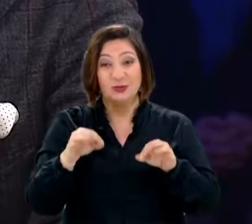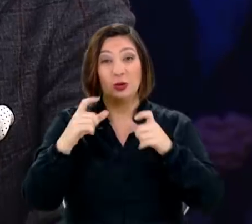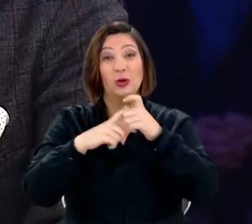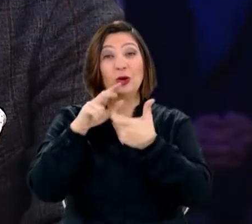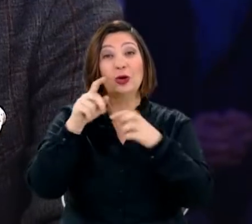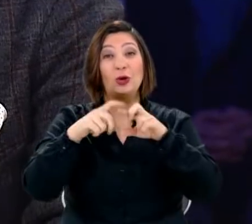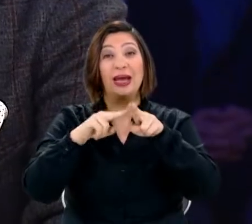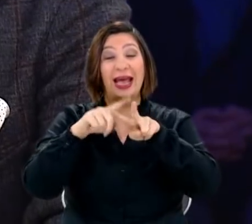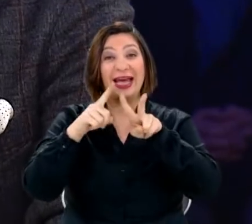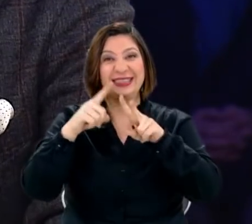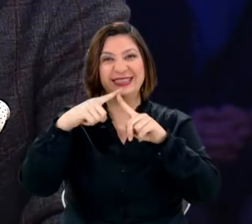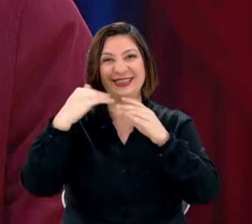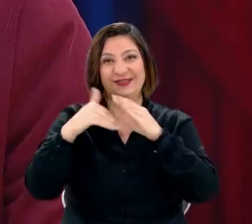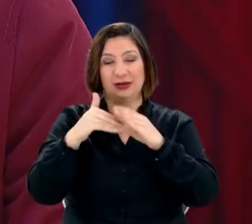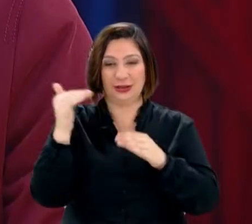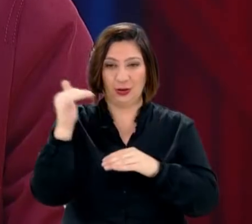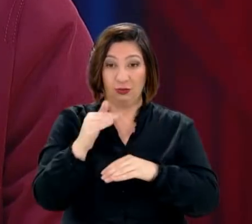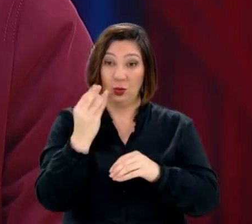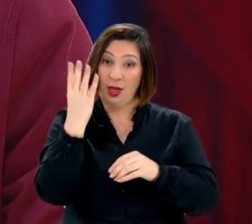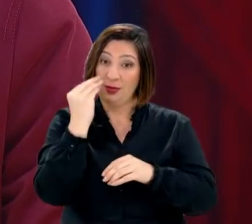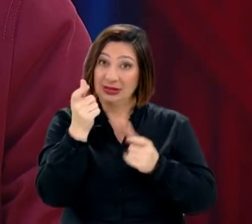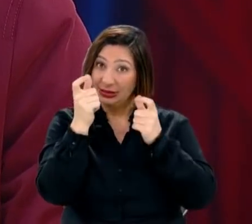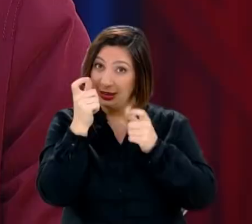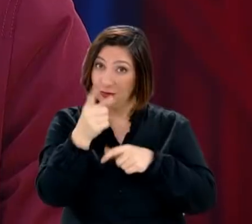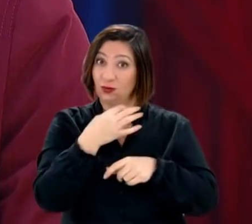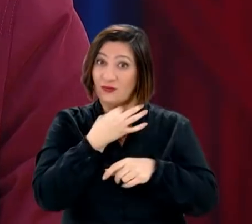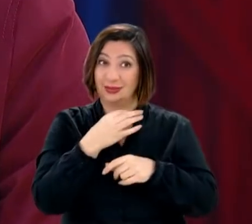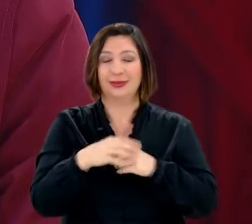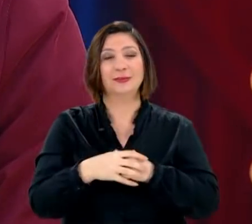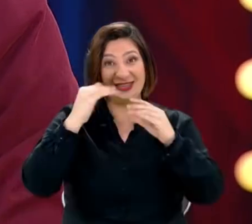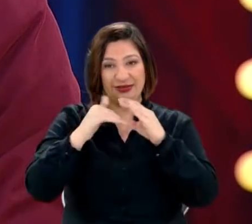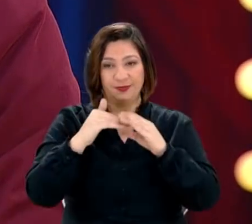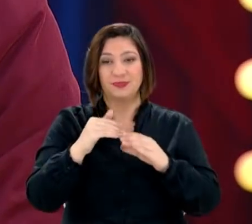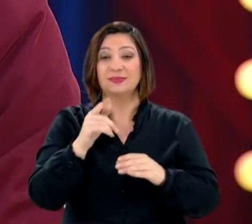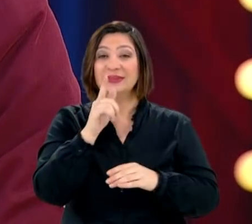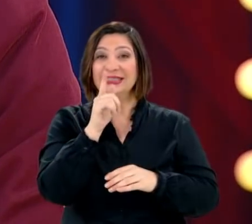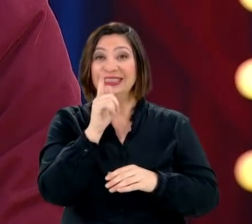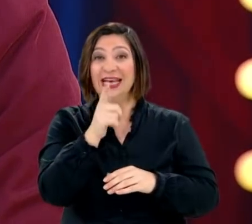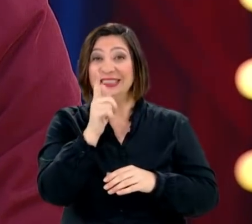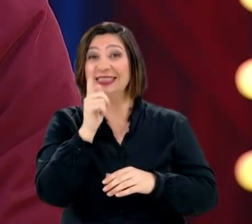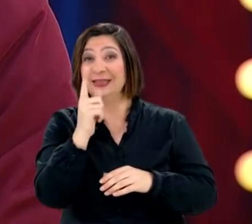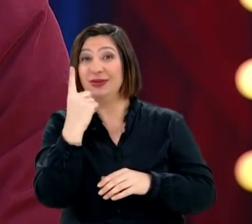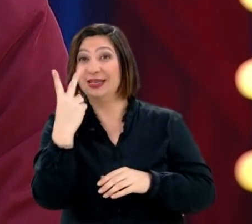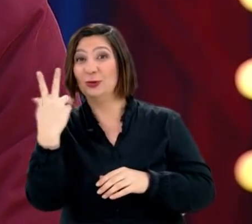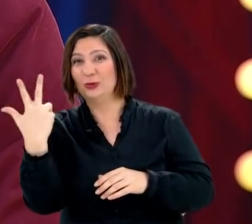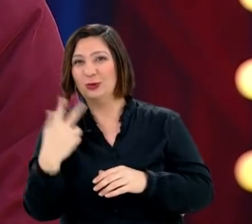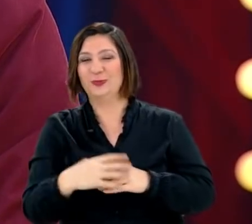Gürkan'ın tweetlerine geliyoruz. Hepsi çok anlamlı. Dikkatlice dinleyin. Anlamlandırmanızı isteyeceğim. Test ses 1-2-3.